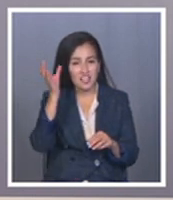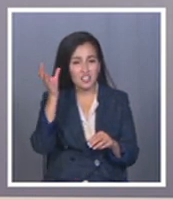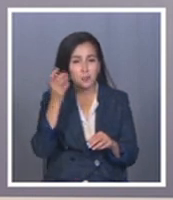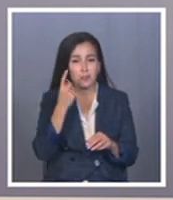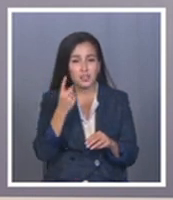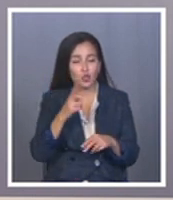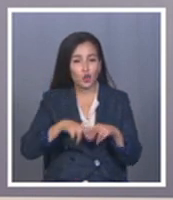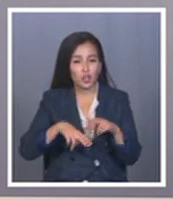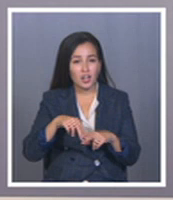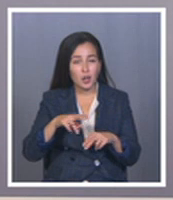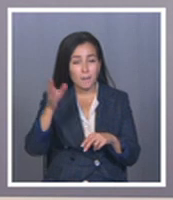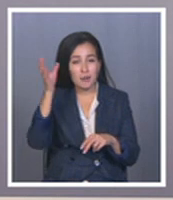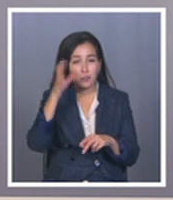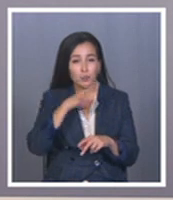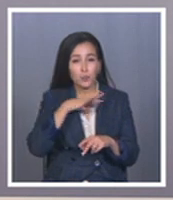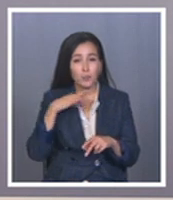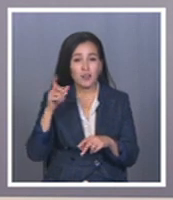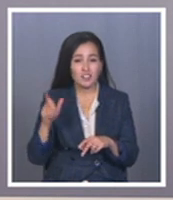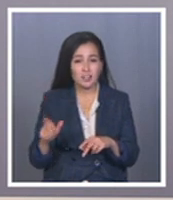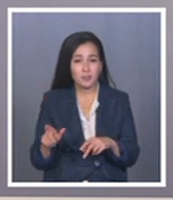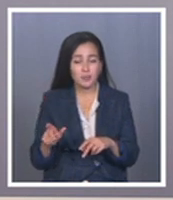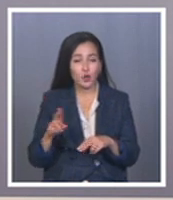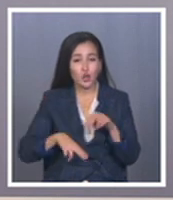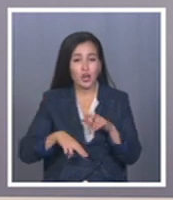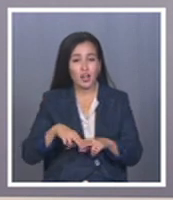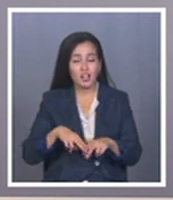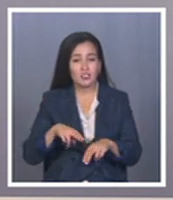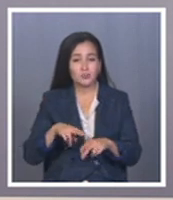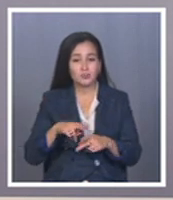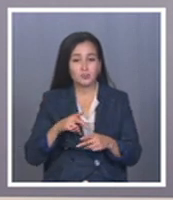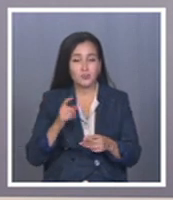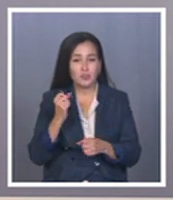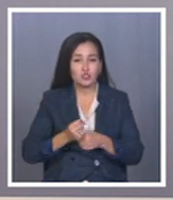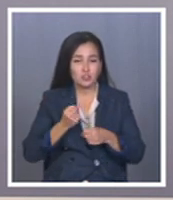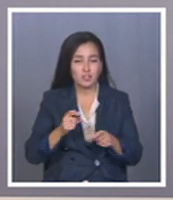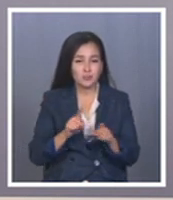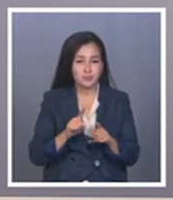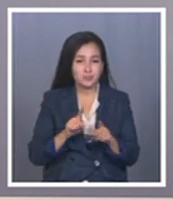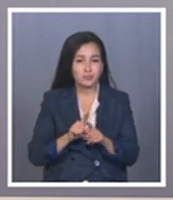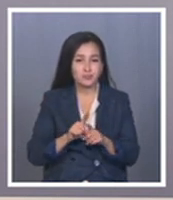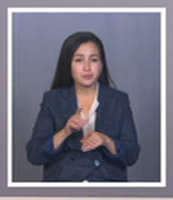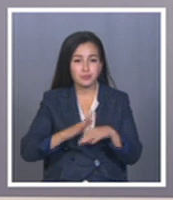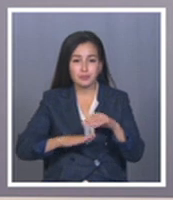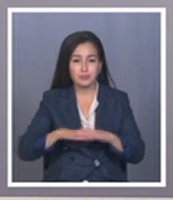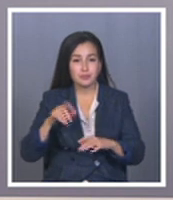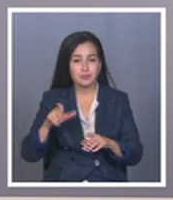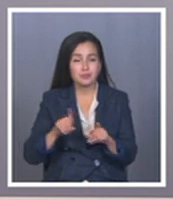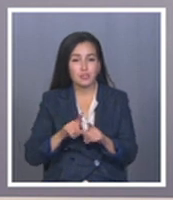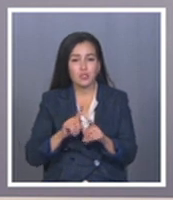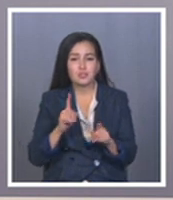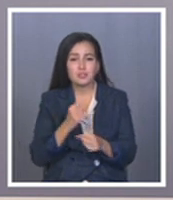құрал. Білімі көп адам, құралы сай ұста секілді. Не істесе де келістіріп